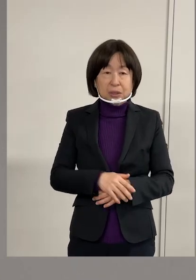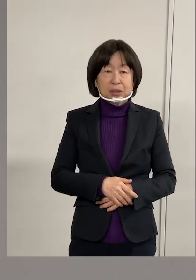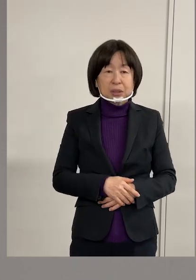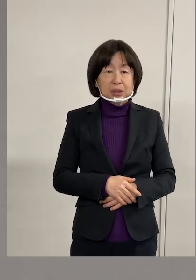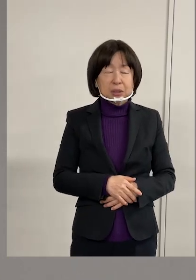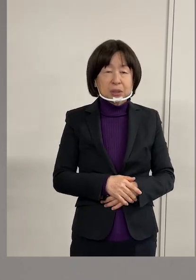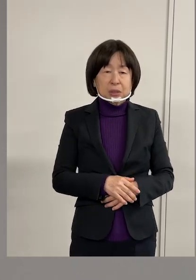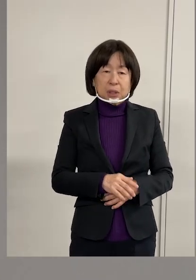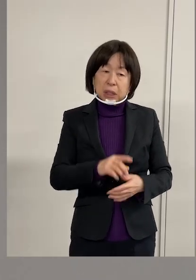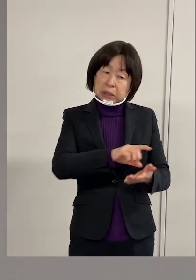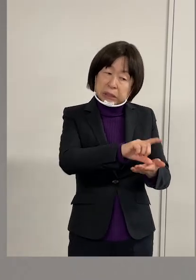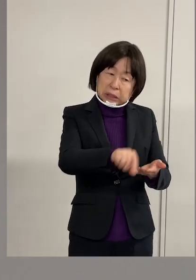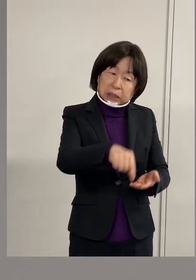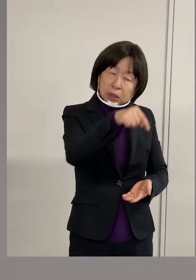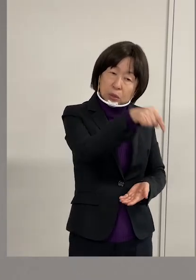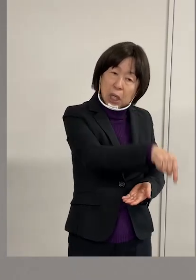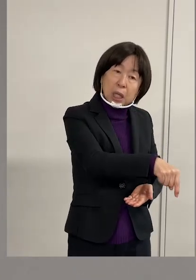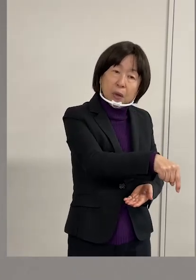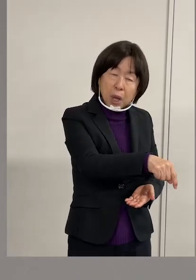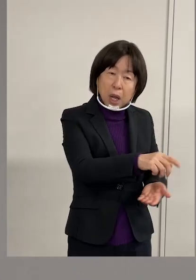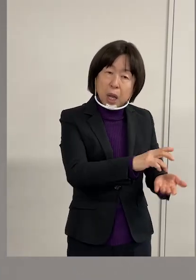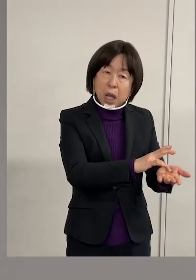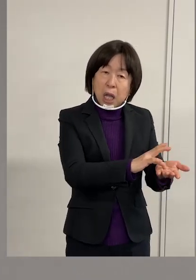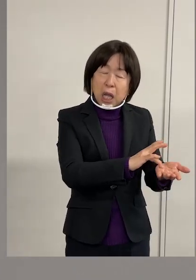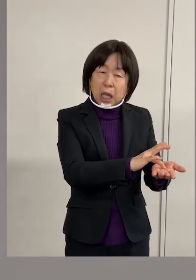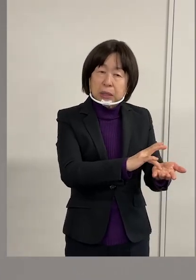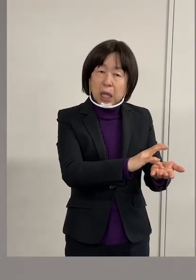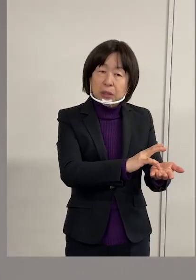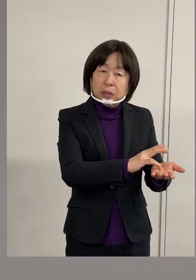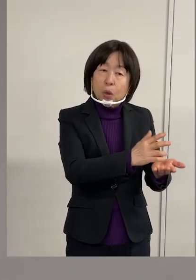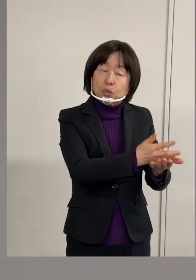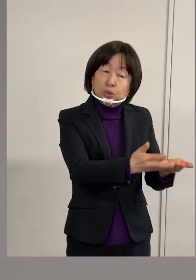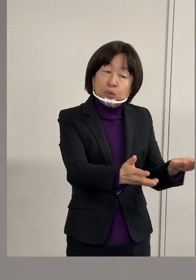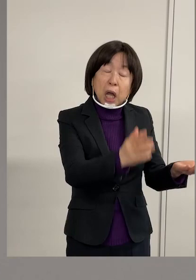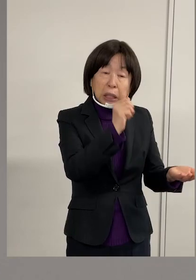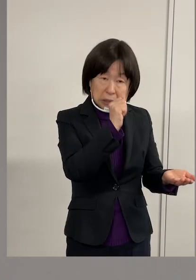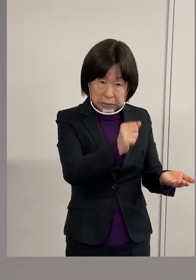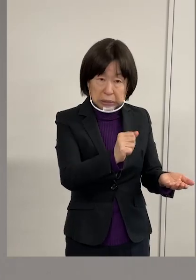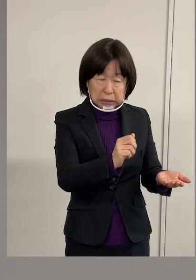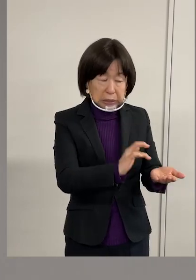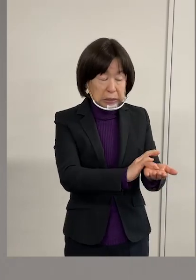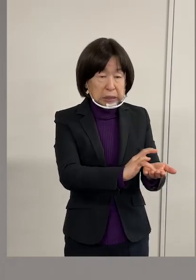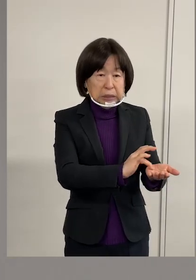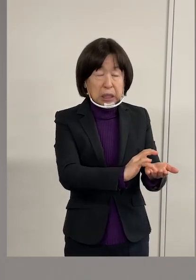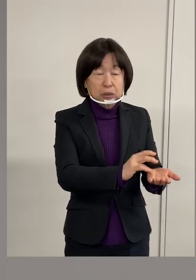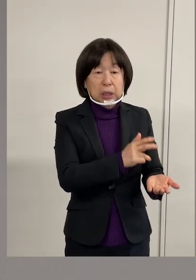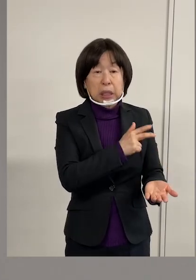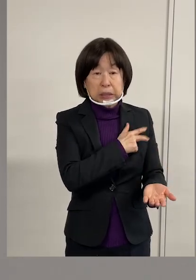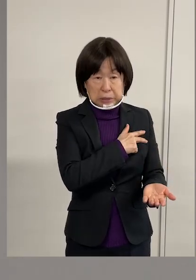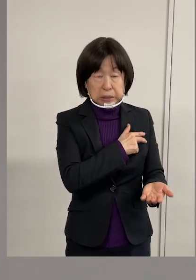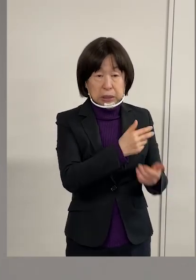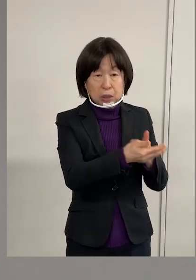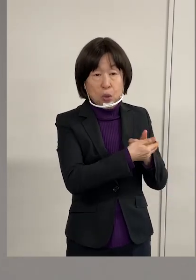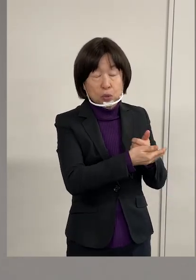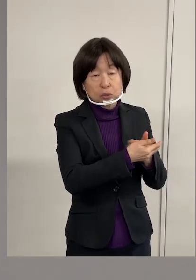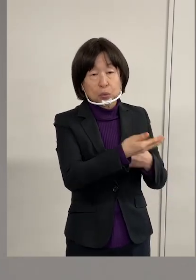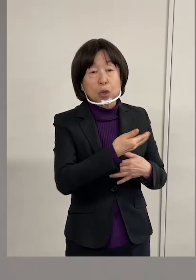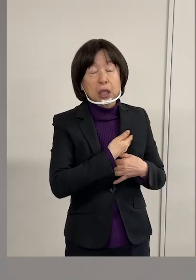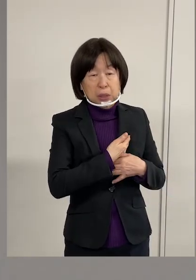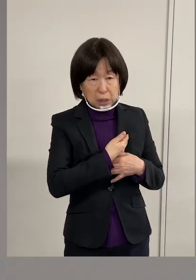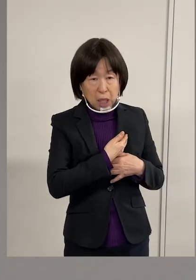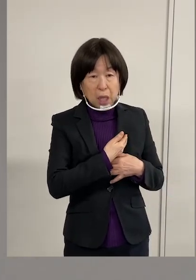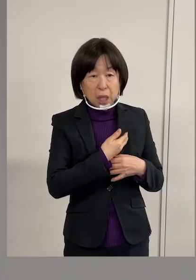あ、いいだろうということで、薬剤師会のご協力をいただいて、今、全市的に言うと100箇所以上ですね、もう開設を